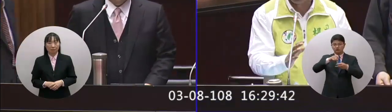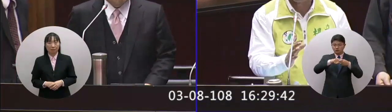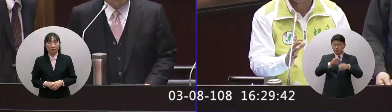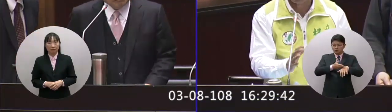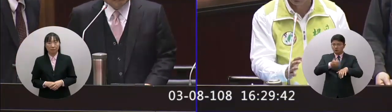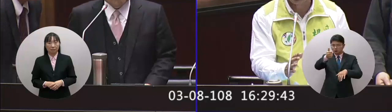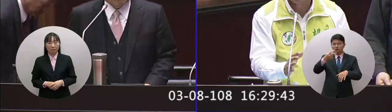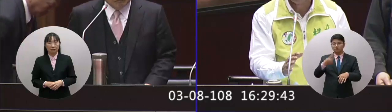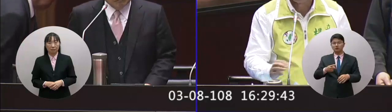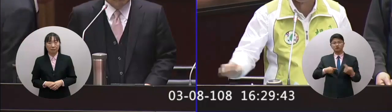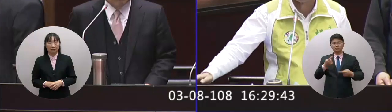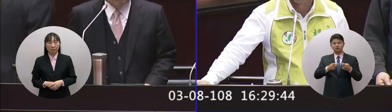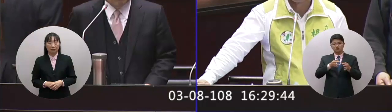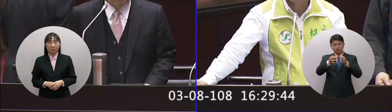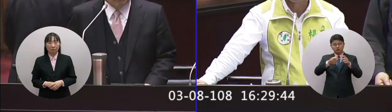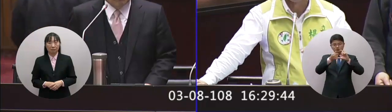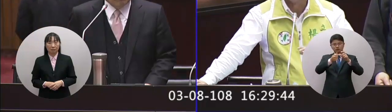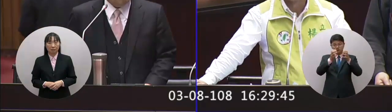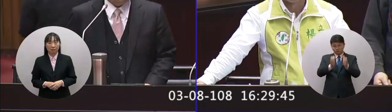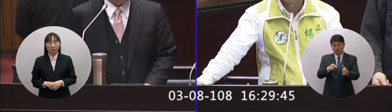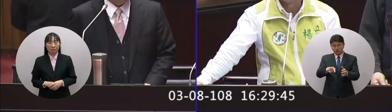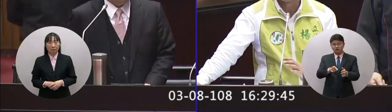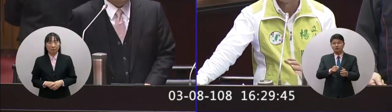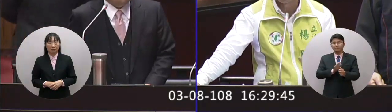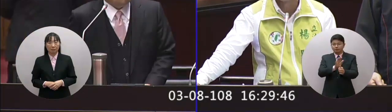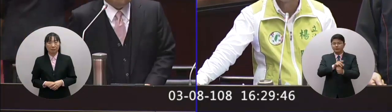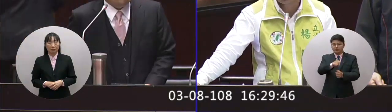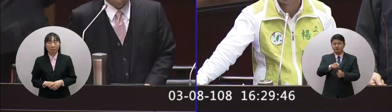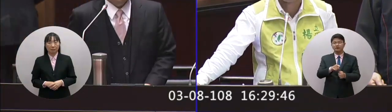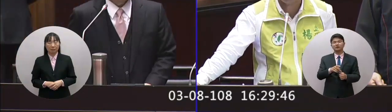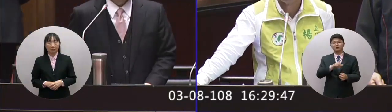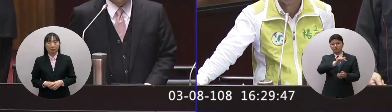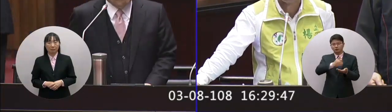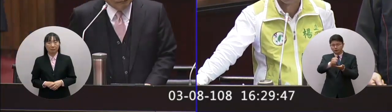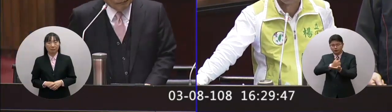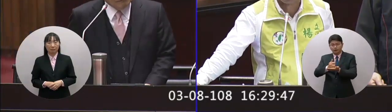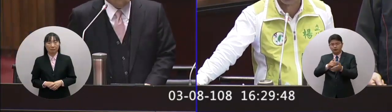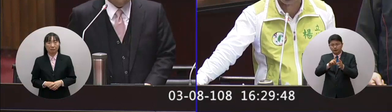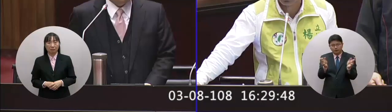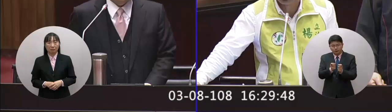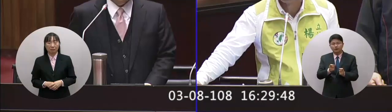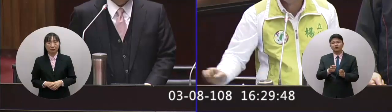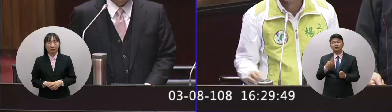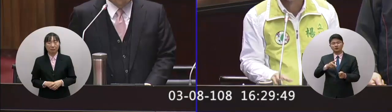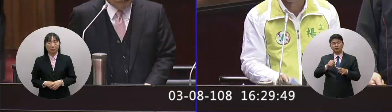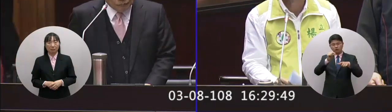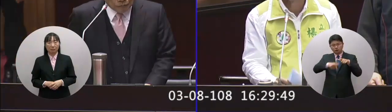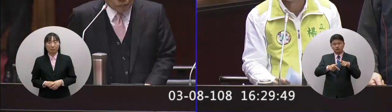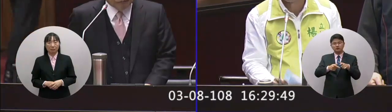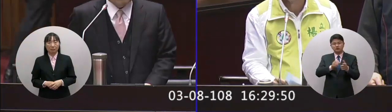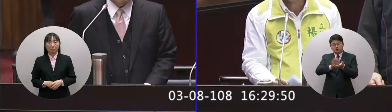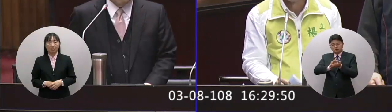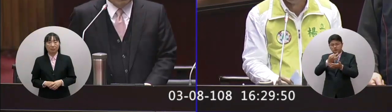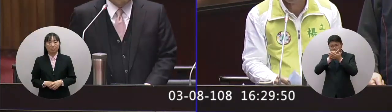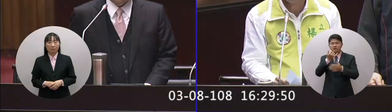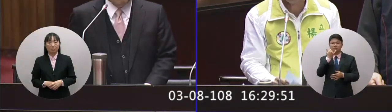对于自由贸易区的成立，事实上可以减少通关的时间跟企业的成本。好，这个假如可以的话，就朝这个